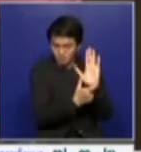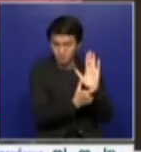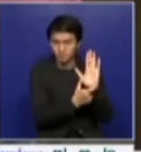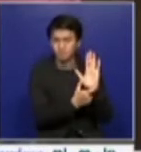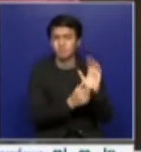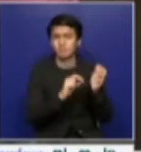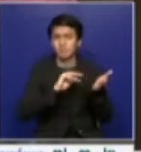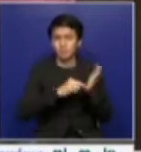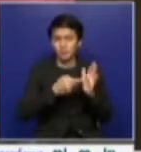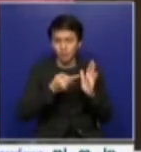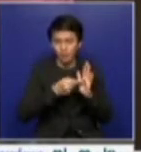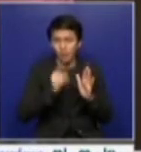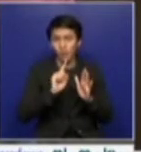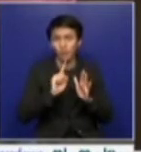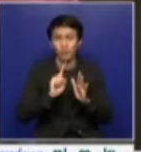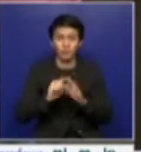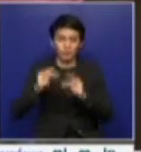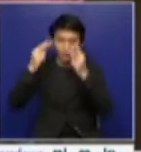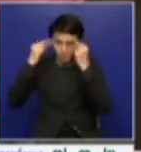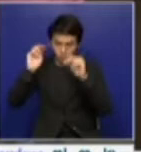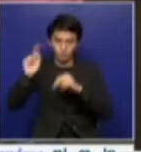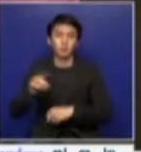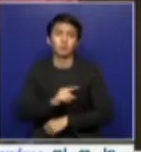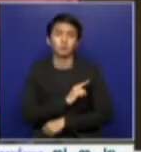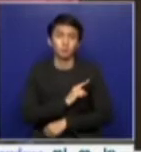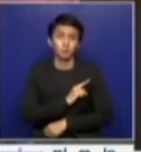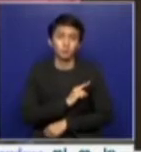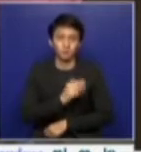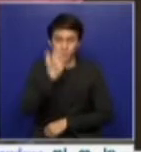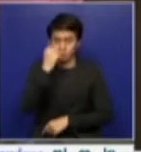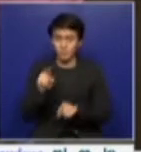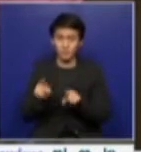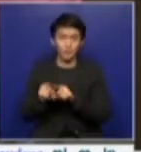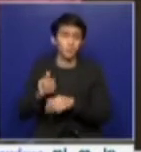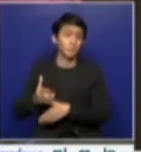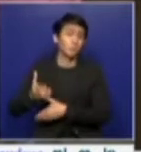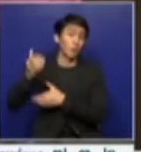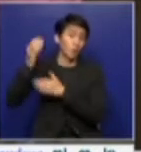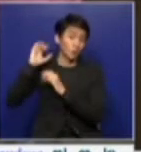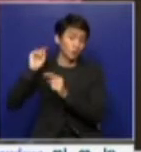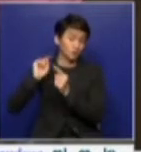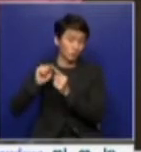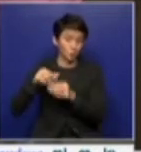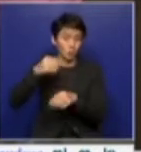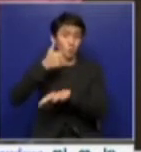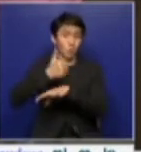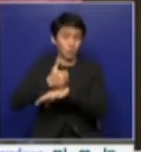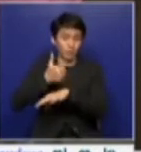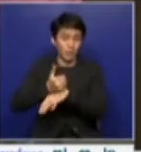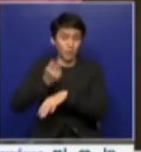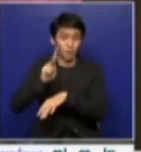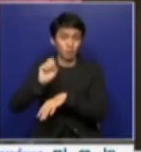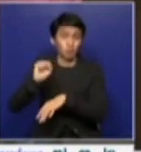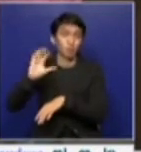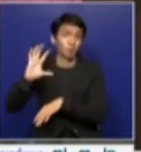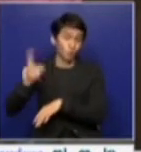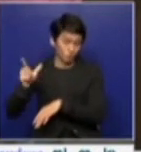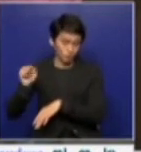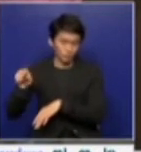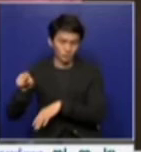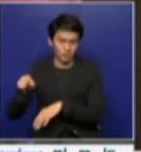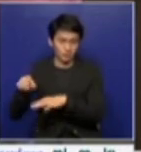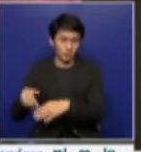จับท่านนายกล่ำตีในฐานะที่ในอดีตนั้นเป็นหัวหน้าคอยช-ชและต่อมาท่านดำรงตำแหน่ง